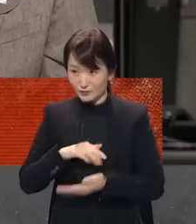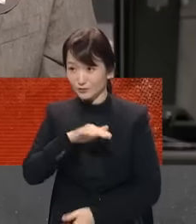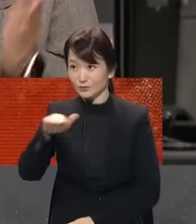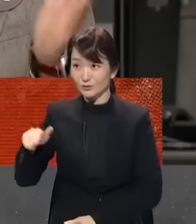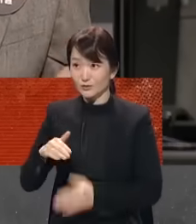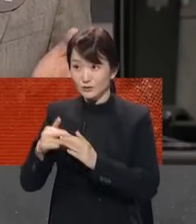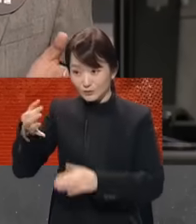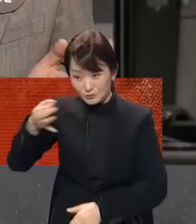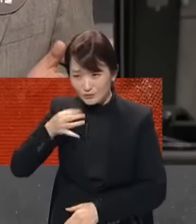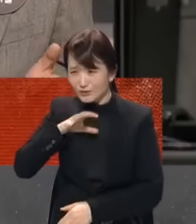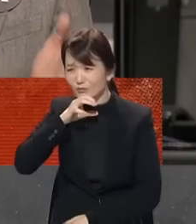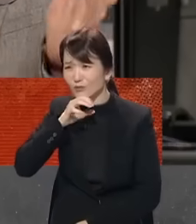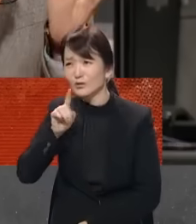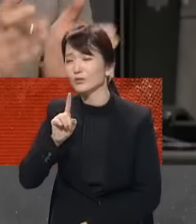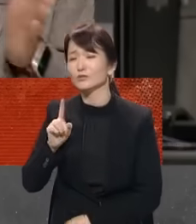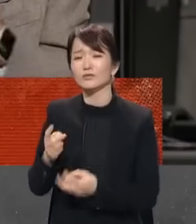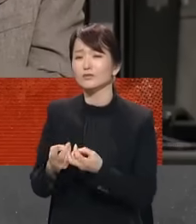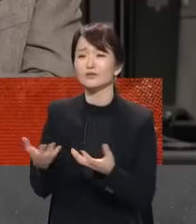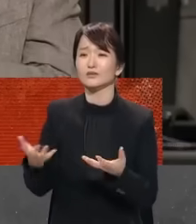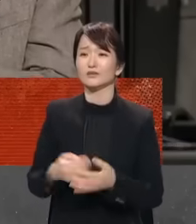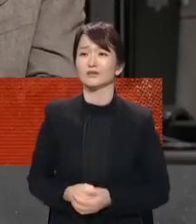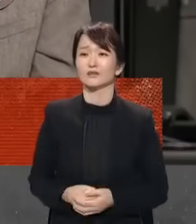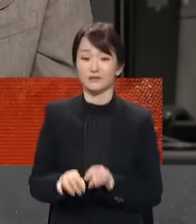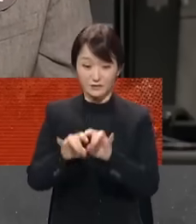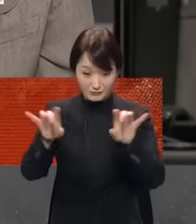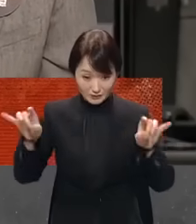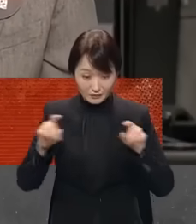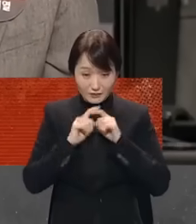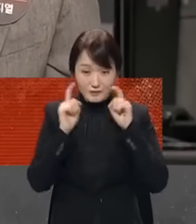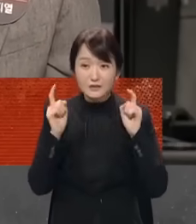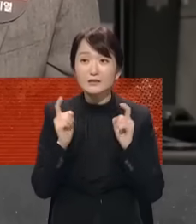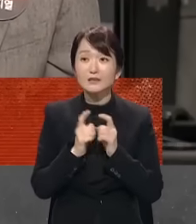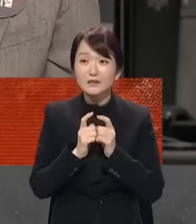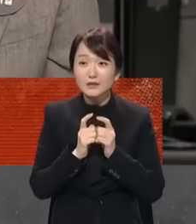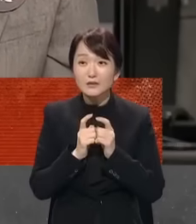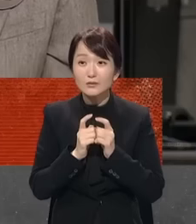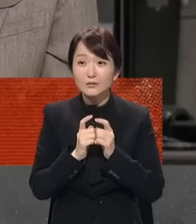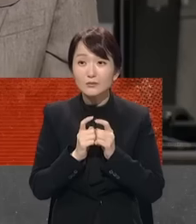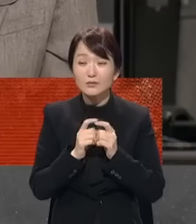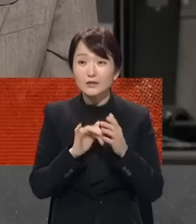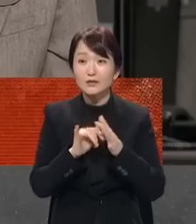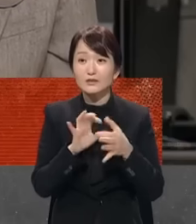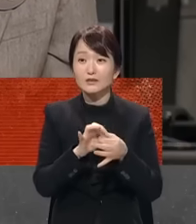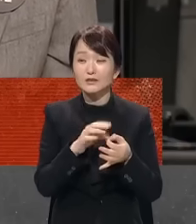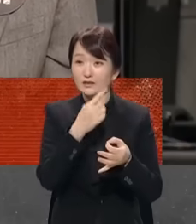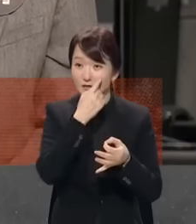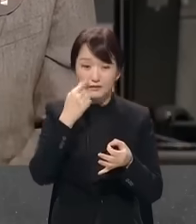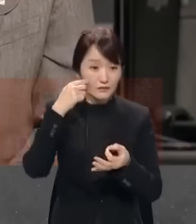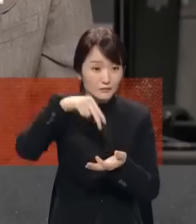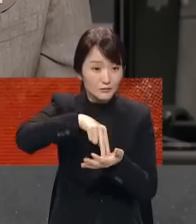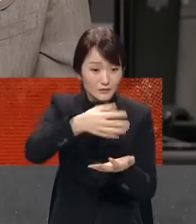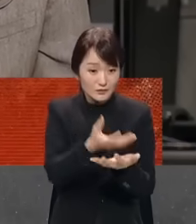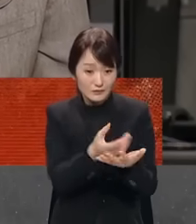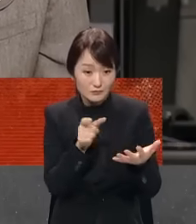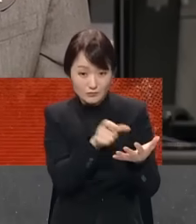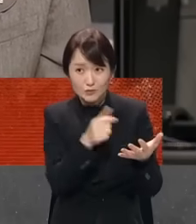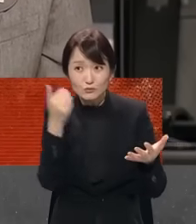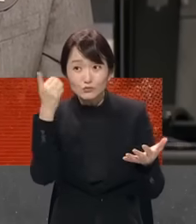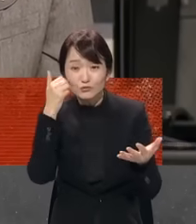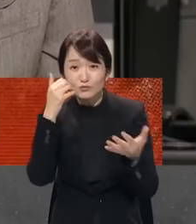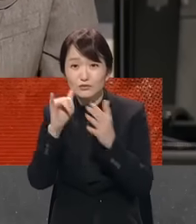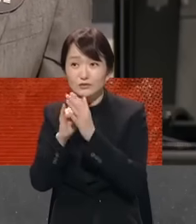어쩔 수 없는데 법적인 얘기 드리는 거예요. 각자 개인별로 가족관계 등록부에 나옵니다. 아니 누구 집안 사람이라는 얘기는